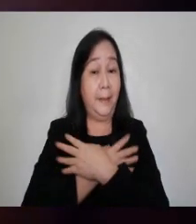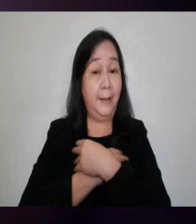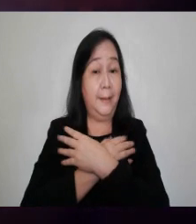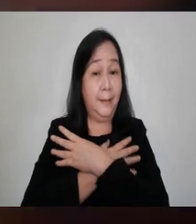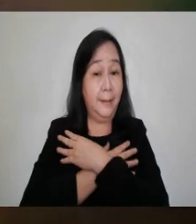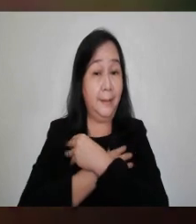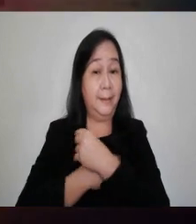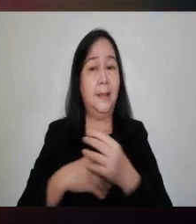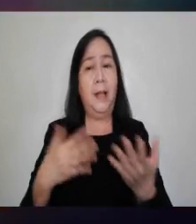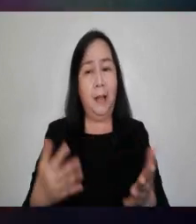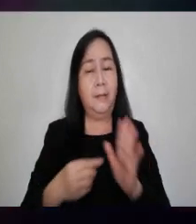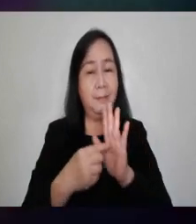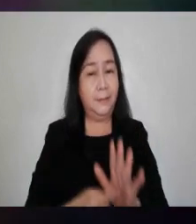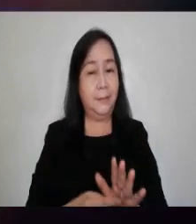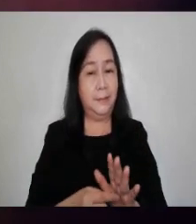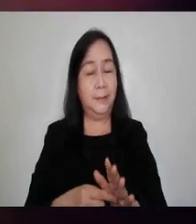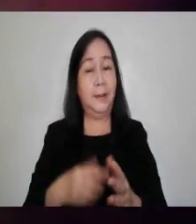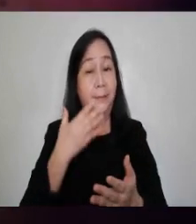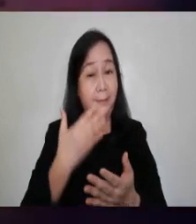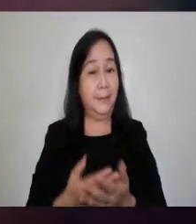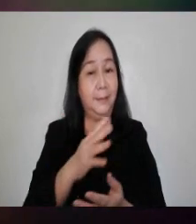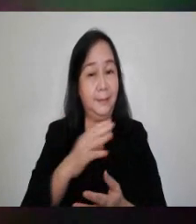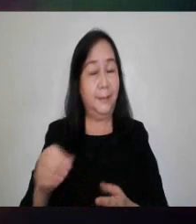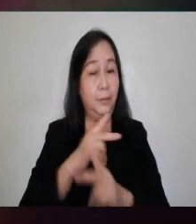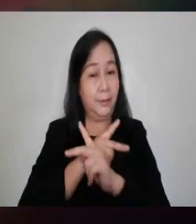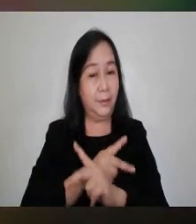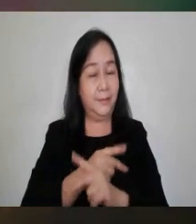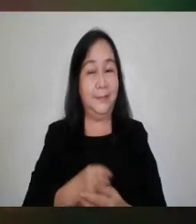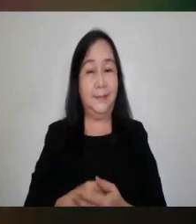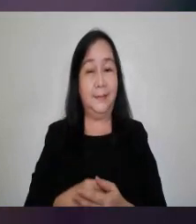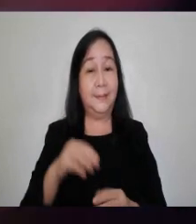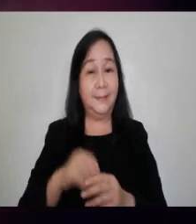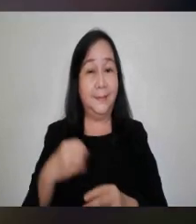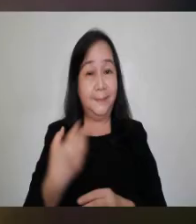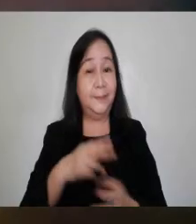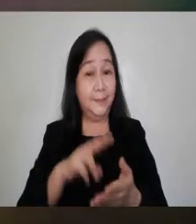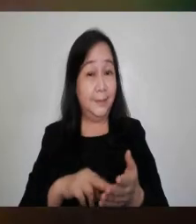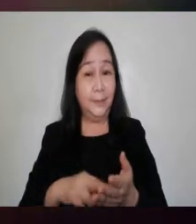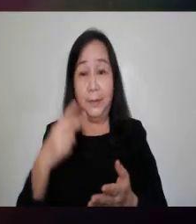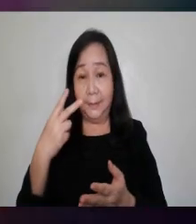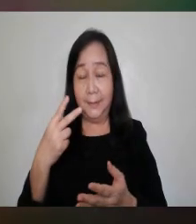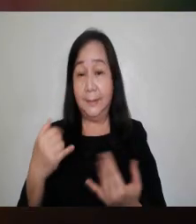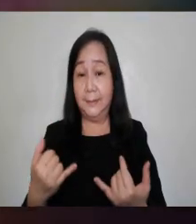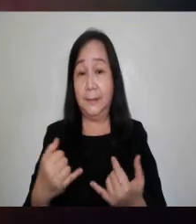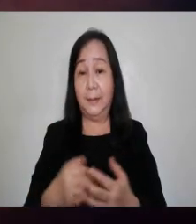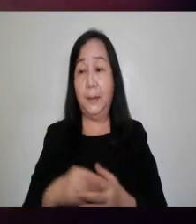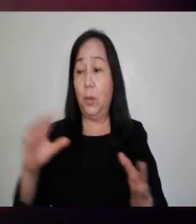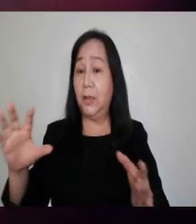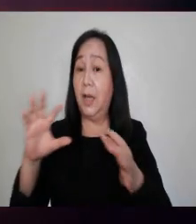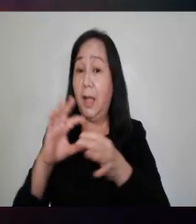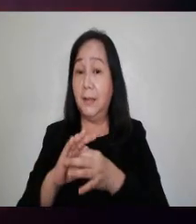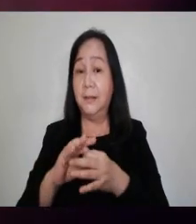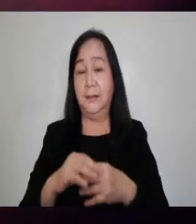ay kumatawan sa kabaitan at proteksyon. Alam niyo ba yon? Sa ating mga pagbasa ngayon,